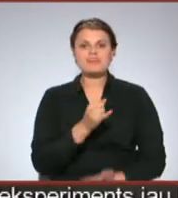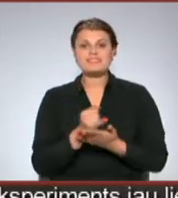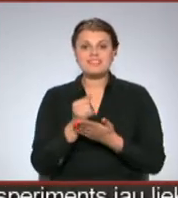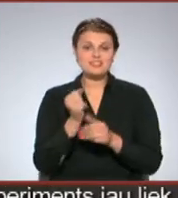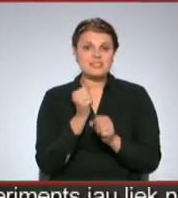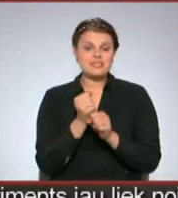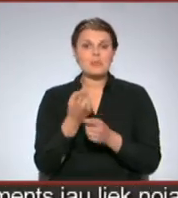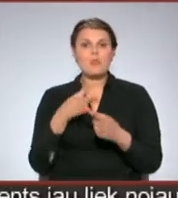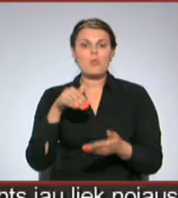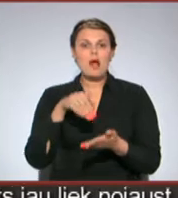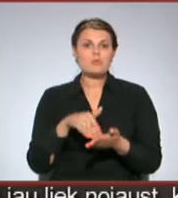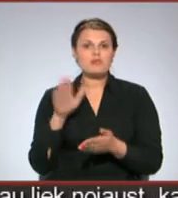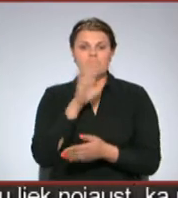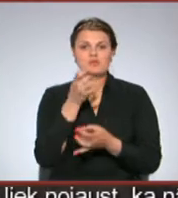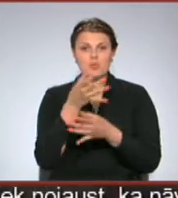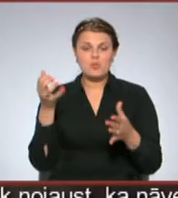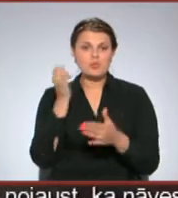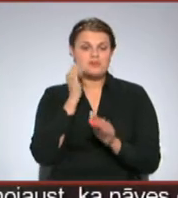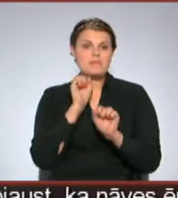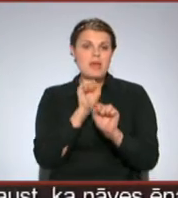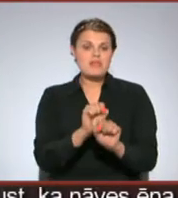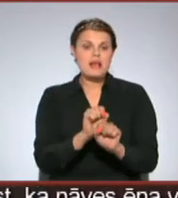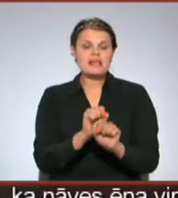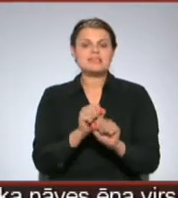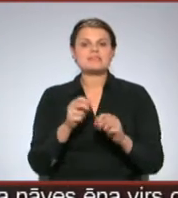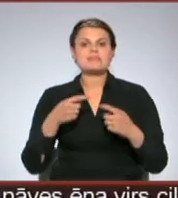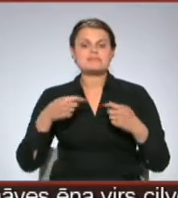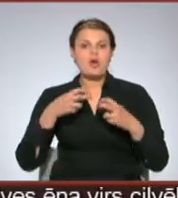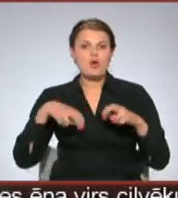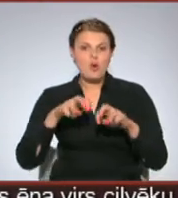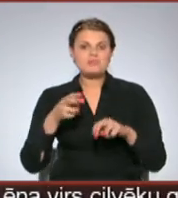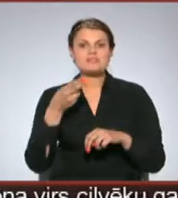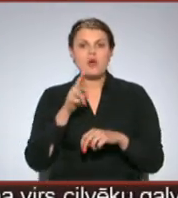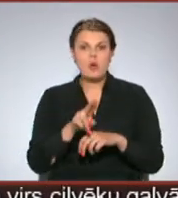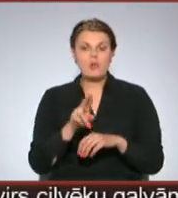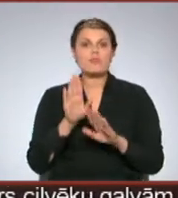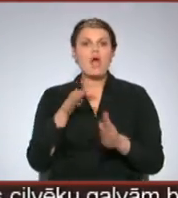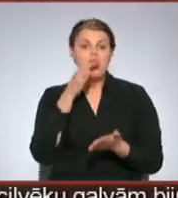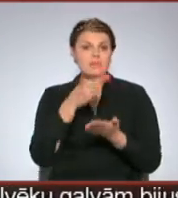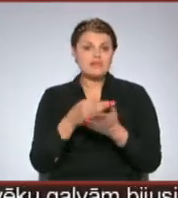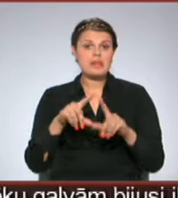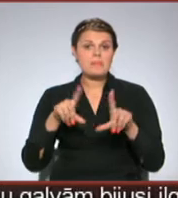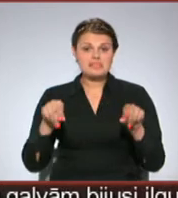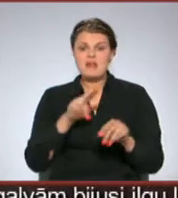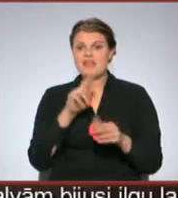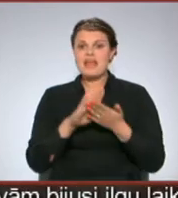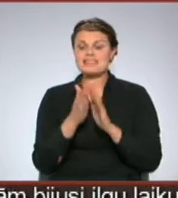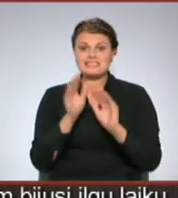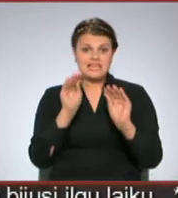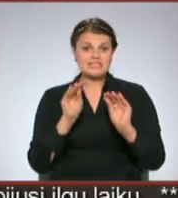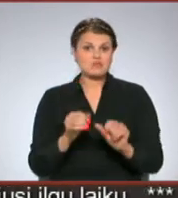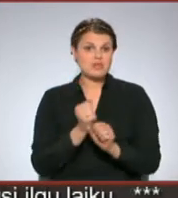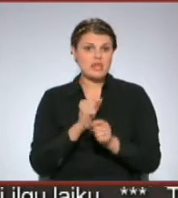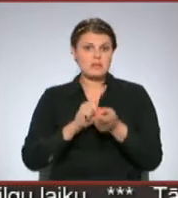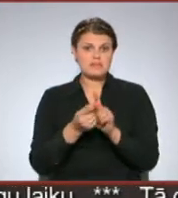nogalē apturēja Valsts kultūras pieminekļu aizsardzības inspekcija un Valsts vidas dienests. Lai gan ar atbildīgajām instancēm nesaskaņotie darbi izvērtušies